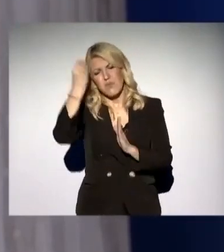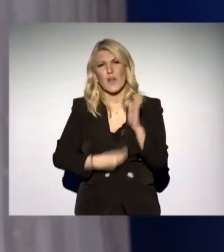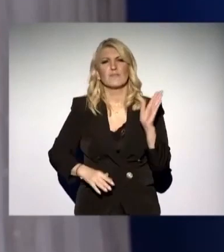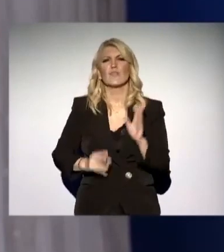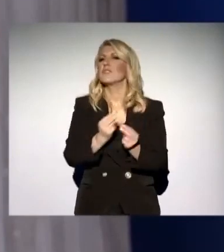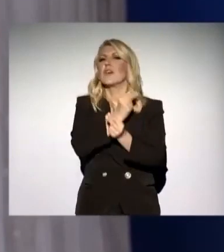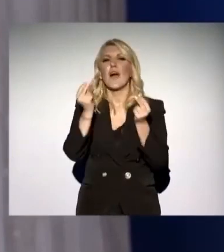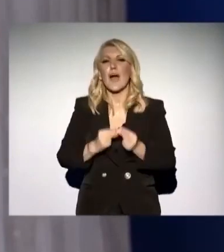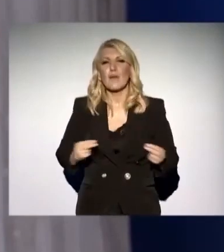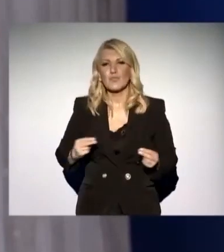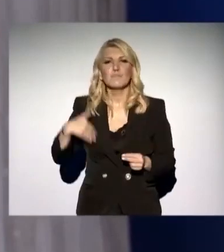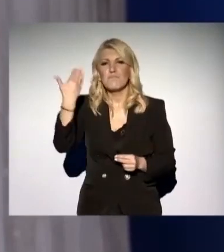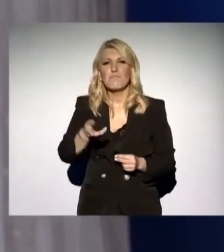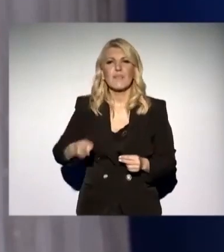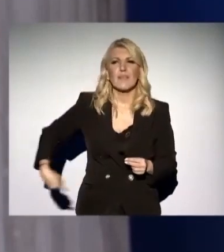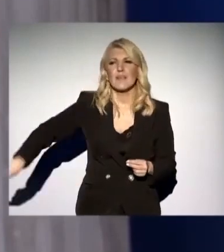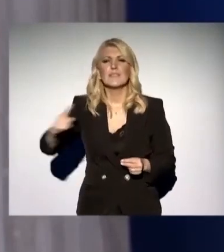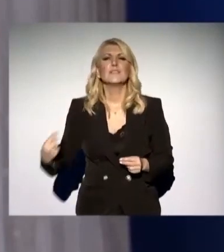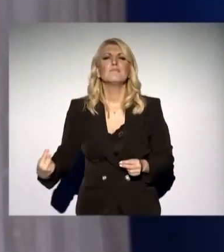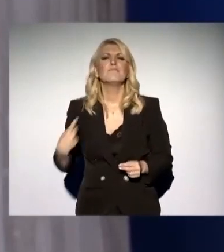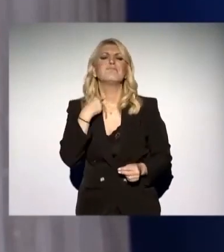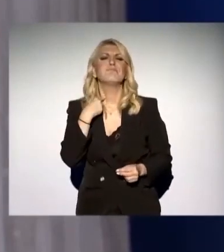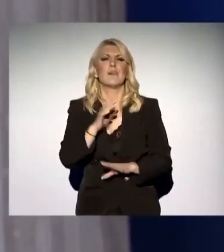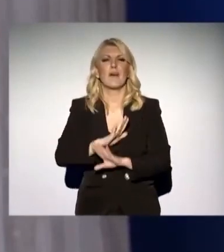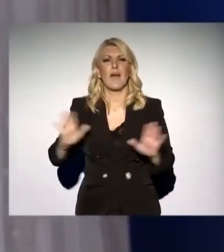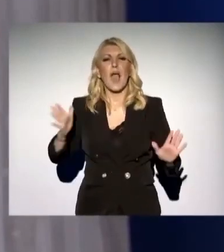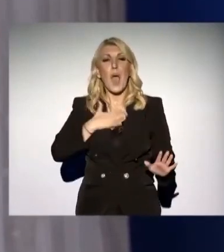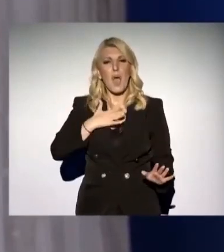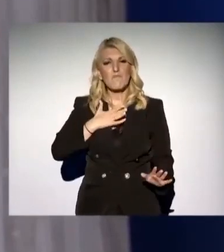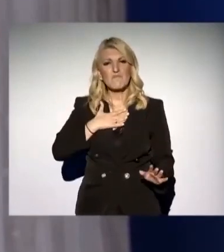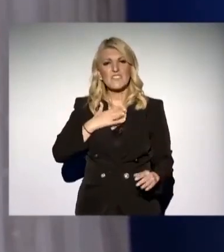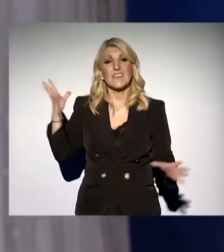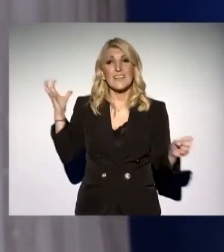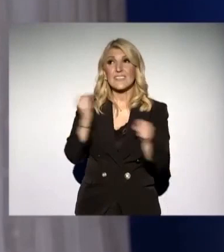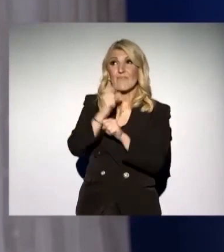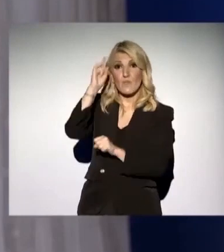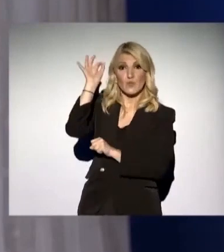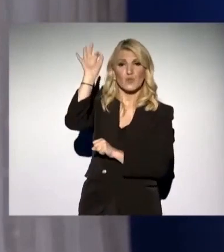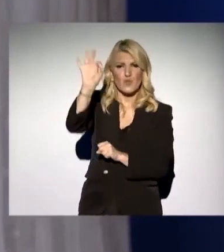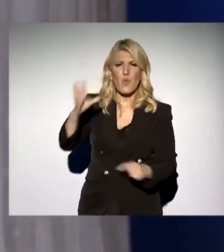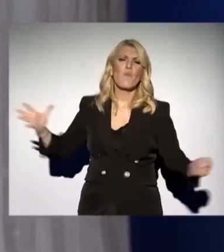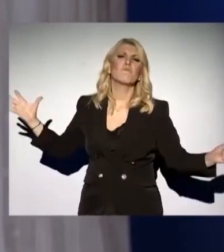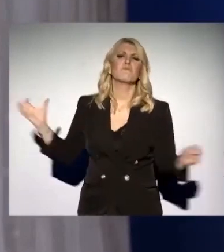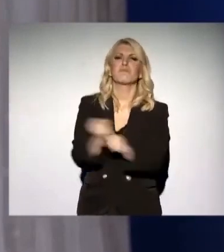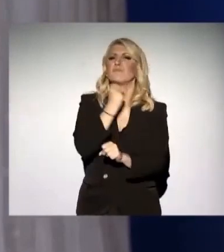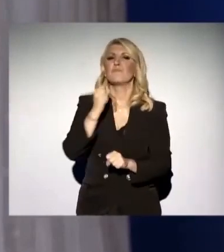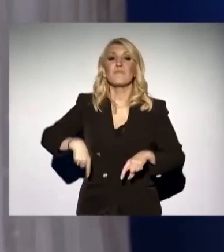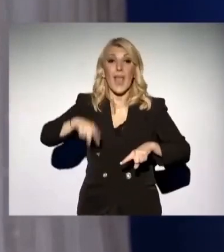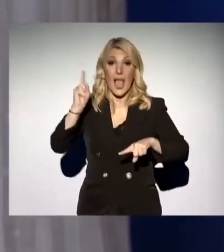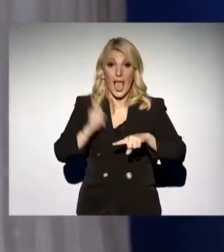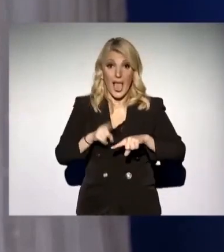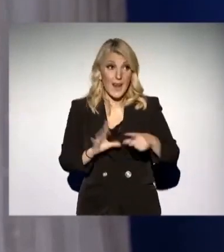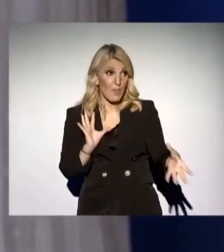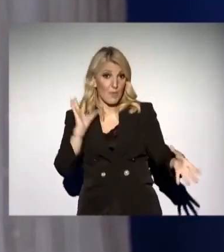στη συνέχεια μπροστά στη δύναμη της σημασίας της. Είναι κατάκτηση, φίλες και φίλοι, για τη χώρα ότι ο ευρωπαϊκός